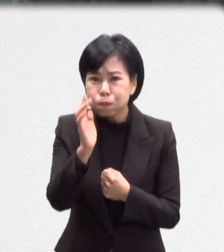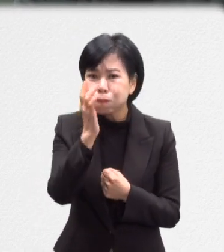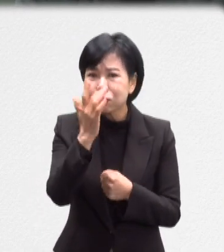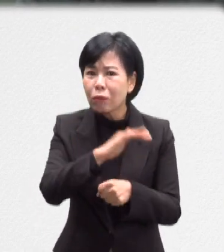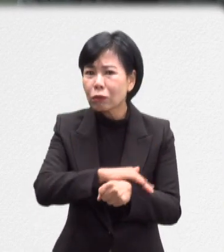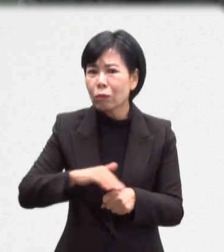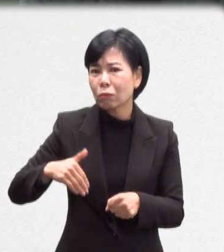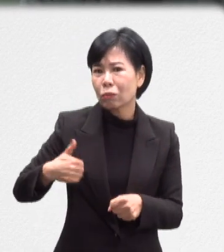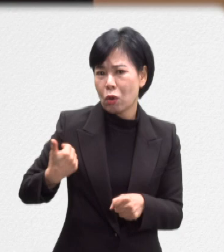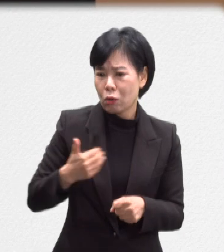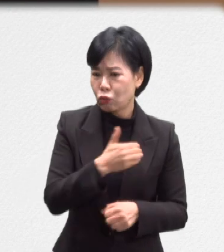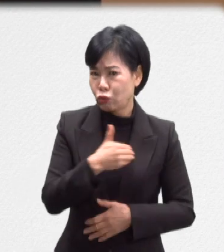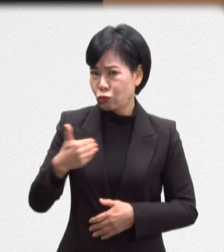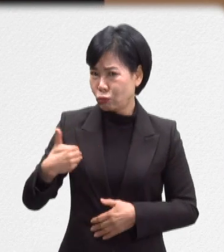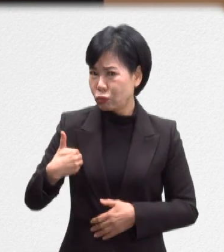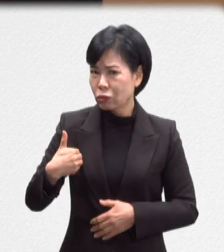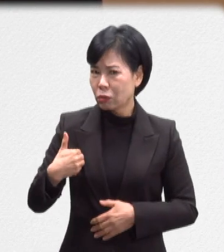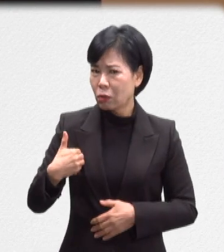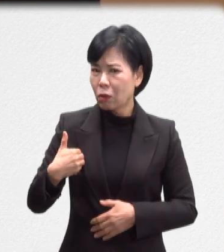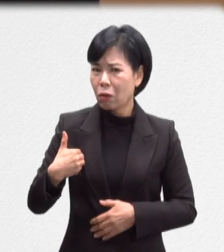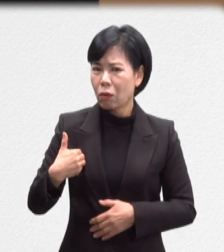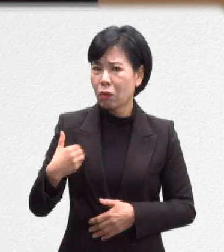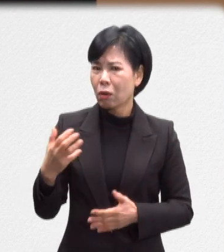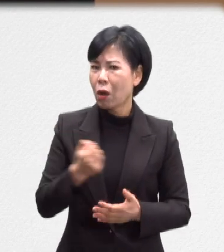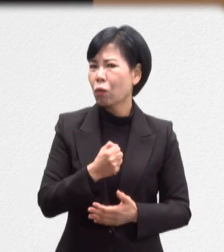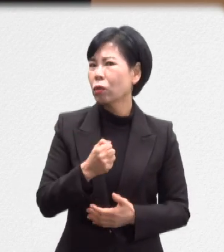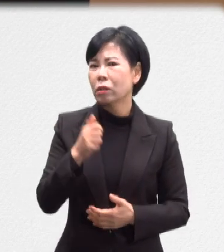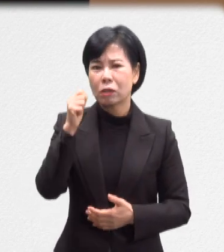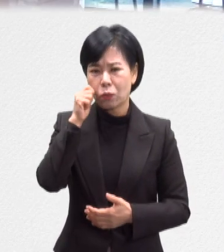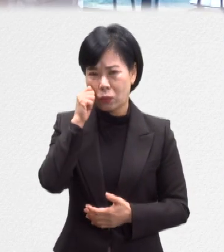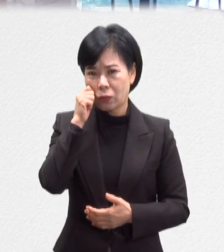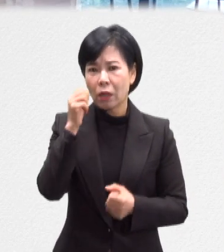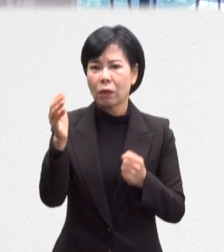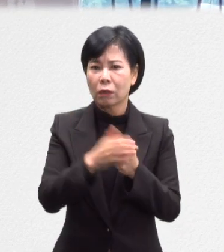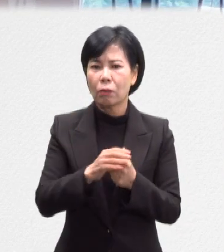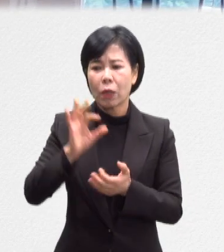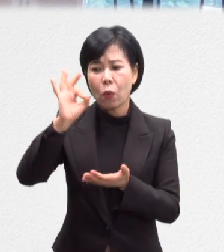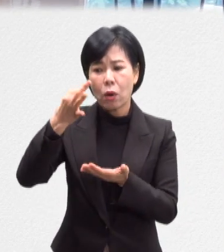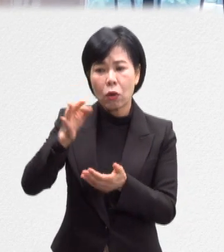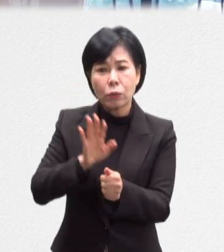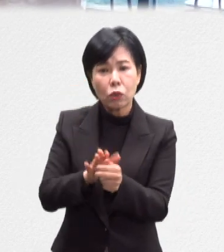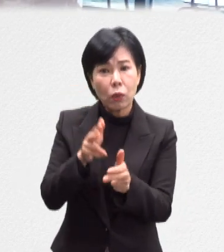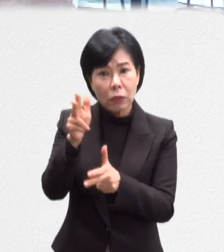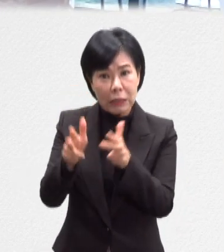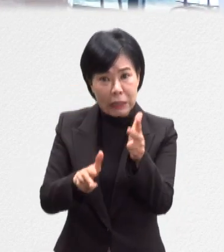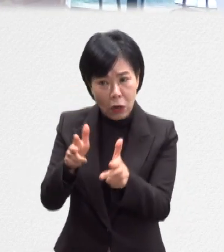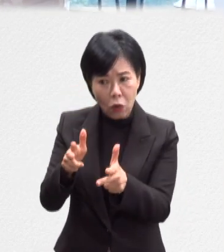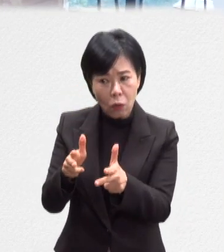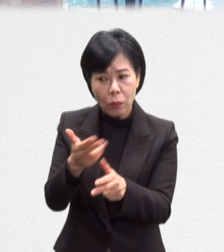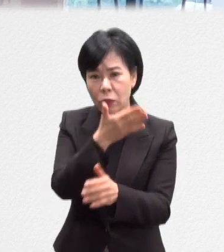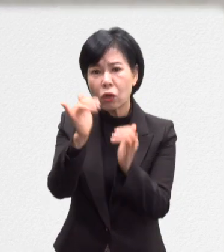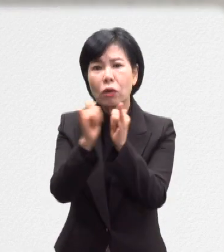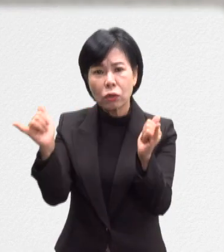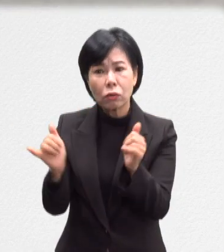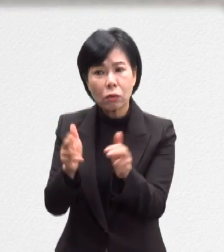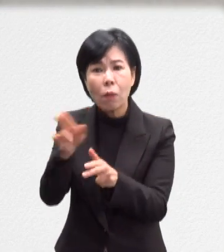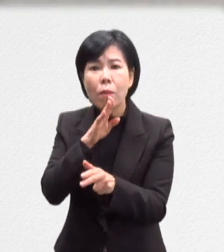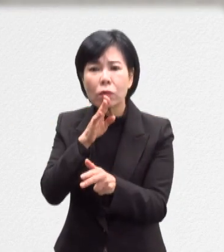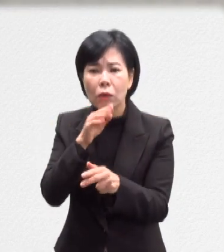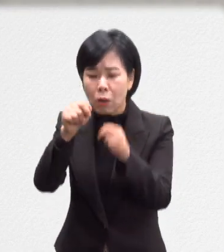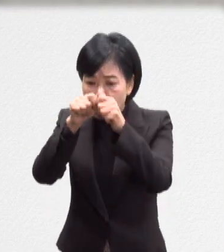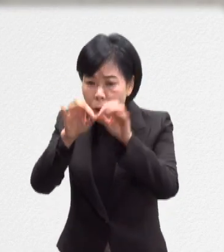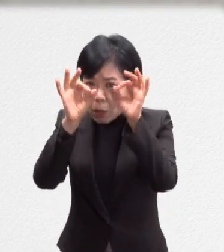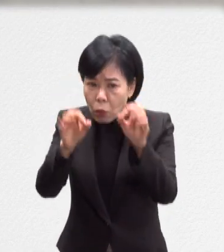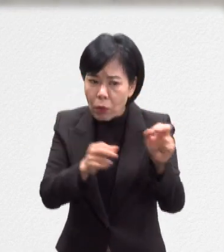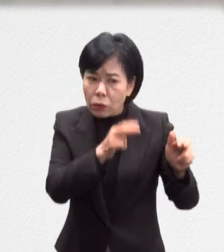것들에 대해서 아직 충분히 누리고 있지 못하다라는 생각들이 들고요. 인건비 지원 사업이라고 해가지고 있는 것도 청년 사업이거든요. 실제로